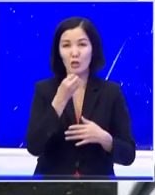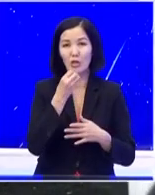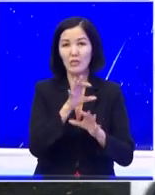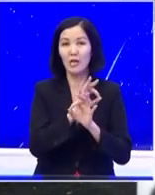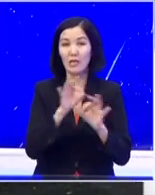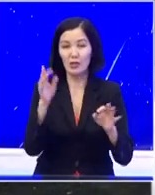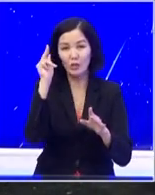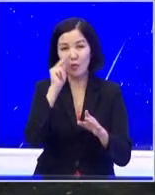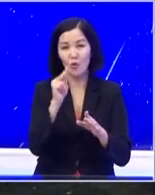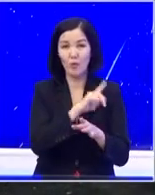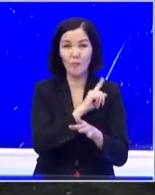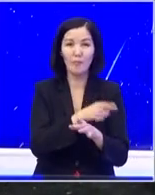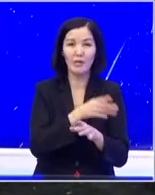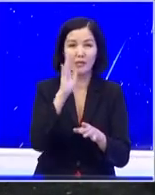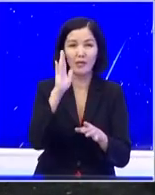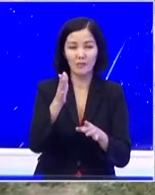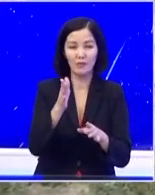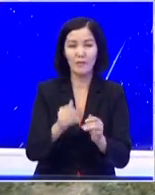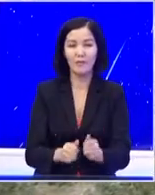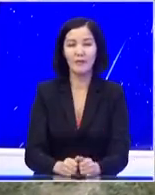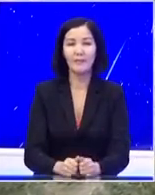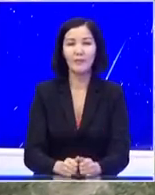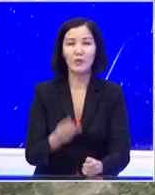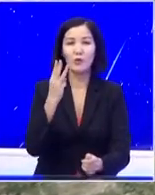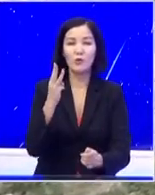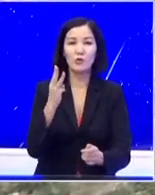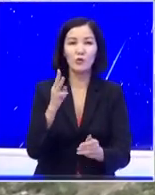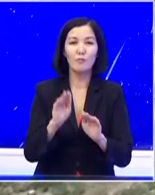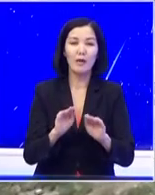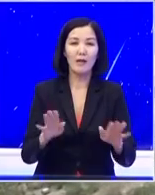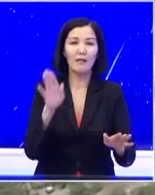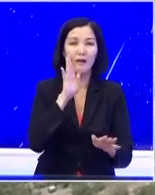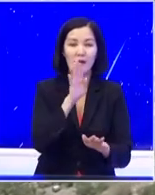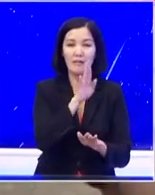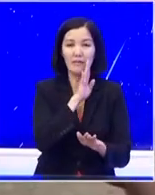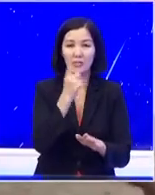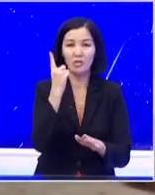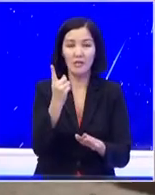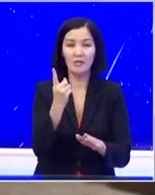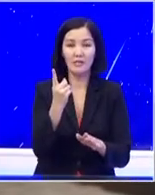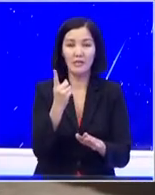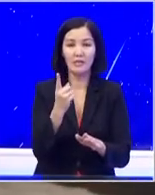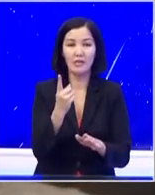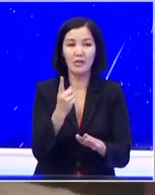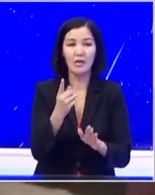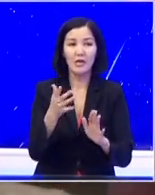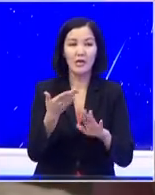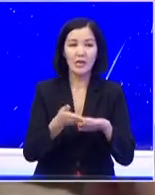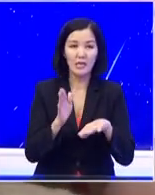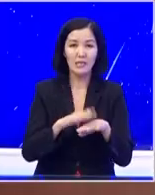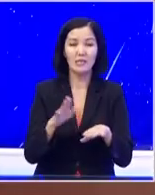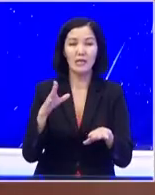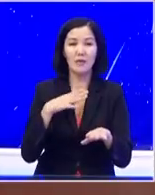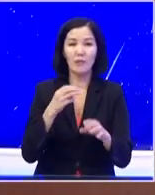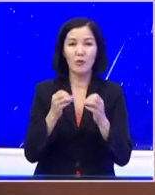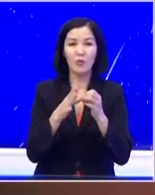оқып, мықты азамат болғым келеді. Үш баланың анасы Назгүл Шыныбекова жалғыз бастана. Бір басына жетерлік қиындығы бар.